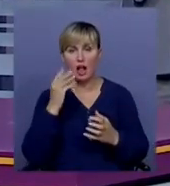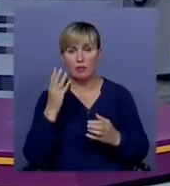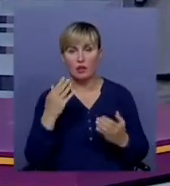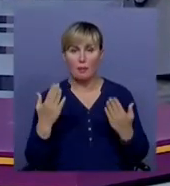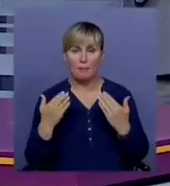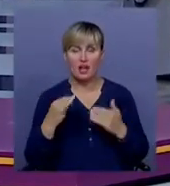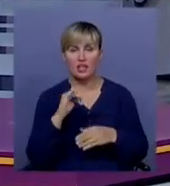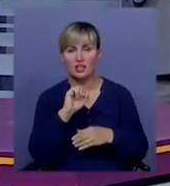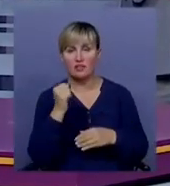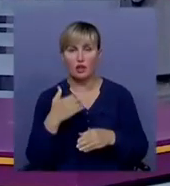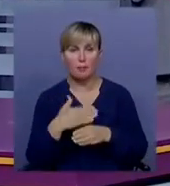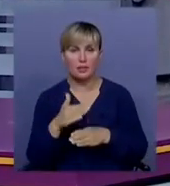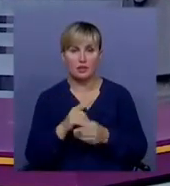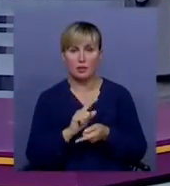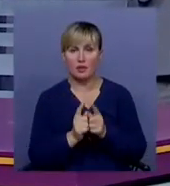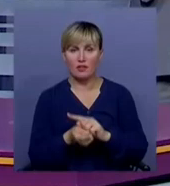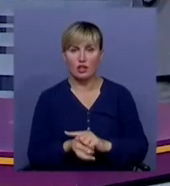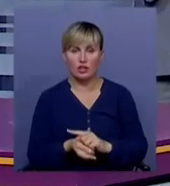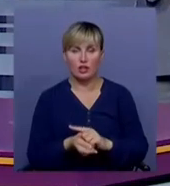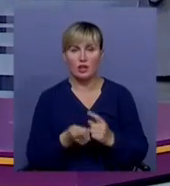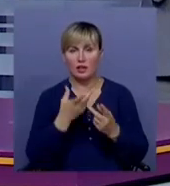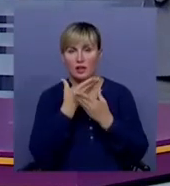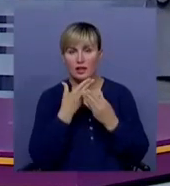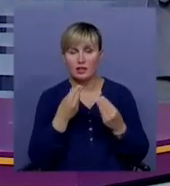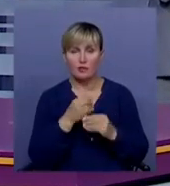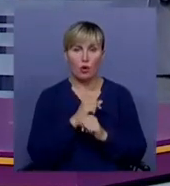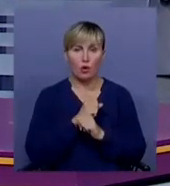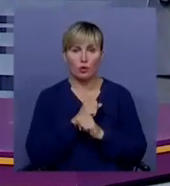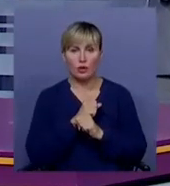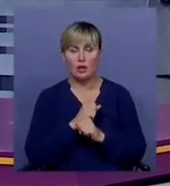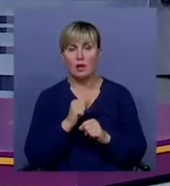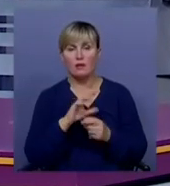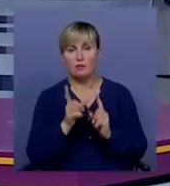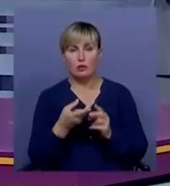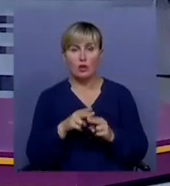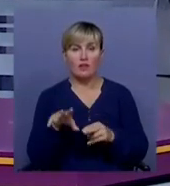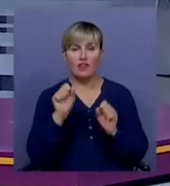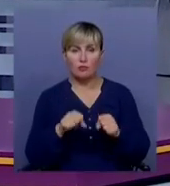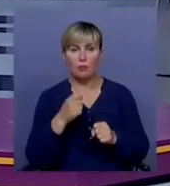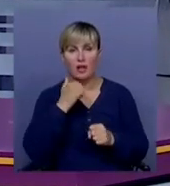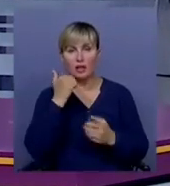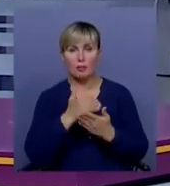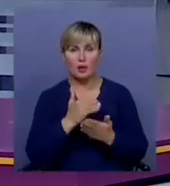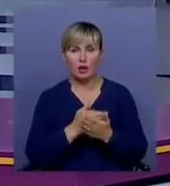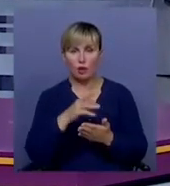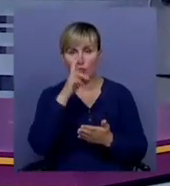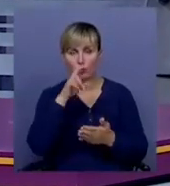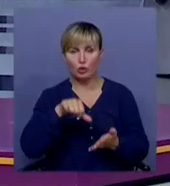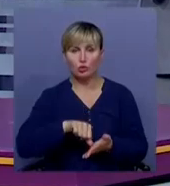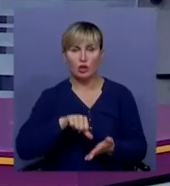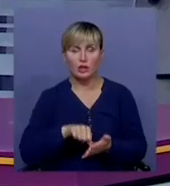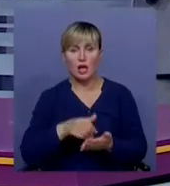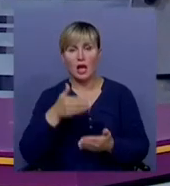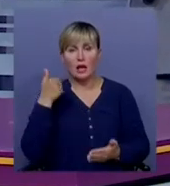парки и скверы постепенно превращаются в живописные зоны для отдыха. Все это стало возможным благодаря программе «Бюджет участия».